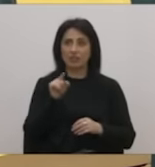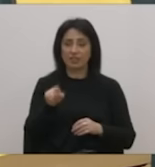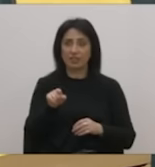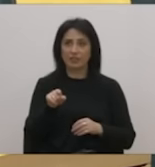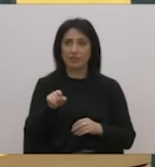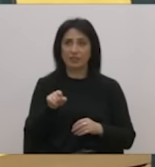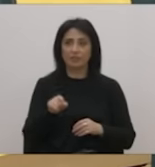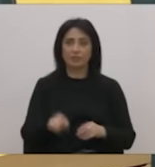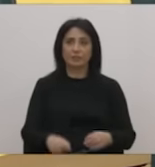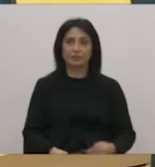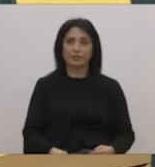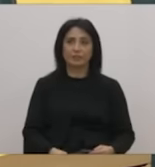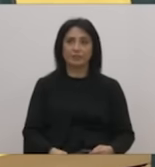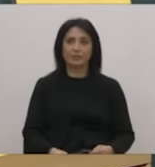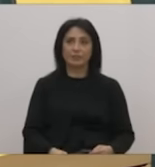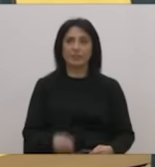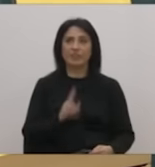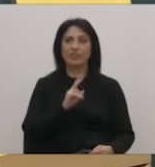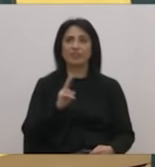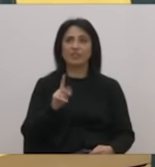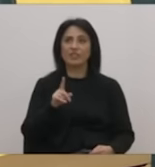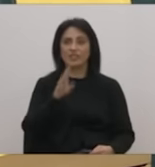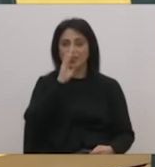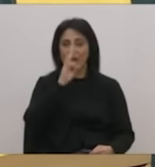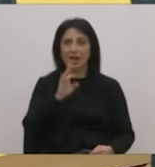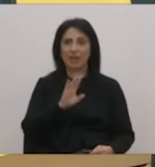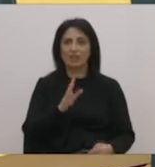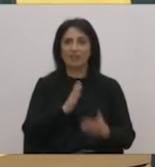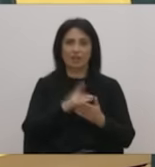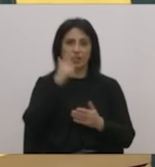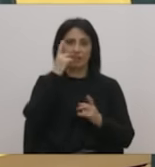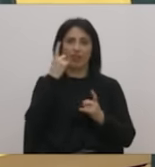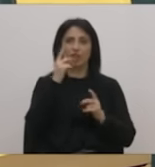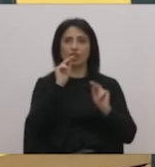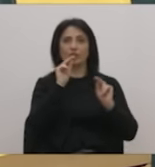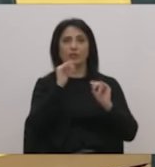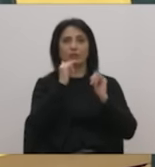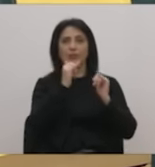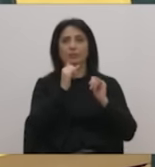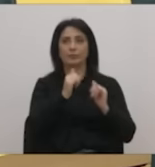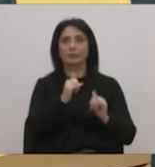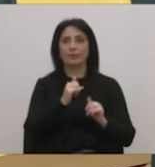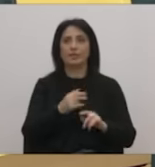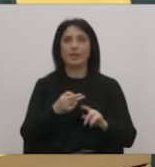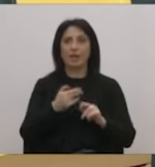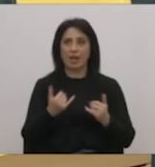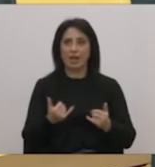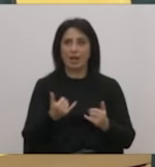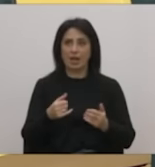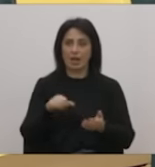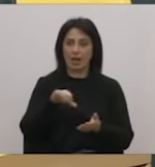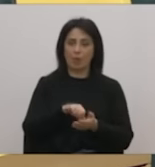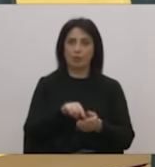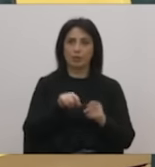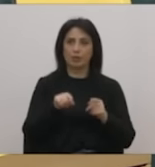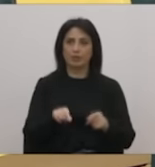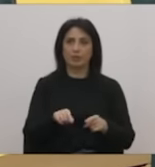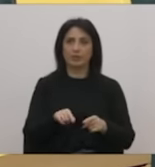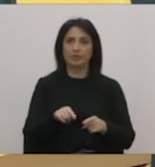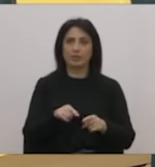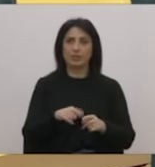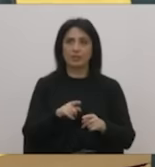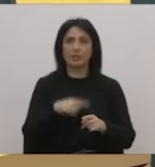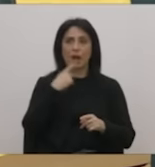თქვენ ვისთვისაც არ დიღალატიათ, ეს არის ბიძინა ივანიშვილის ინტერესები. და ეხლა გამოდიხართ აქ და